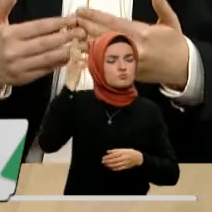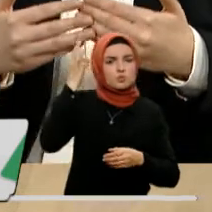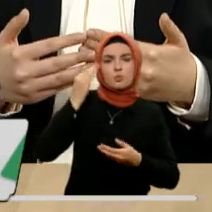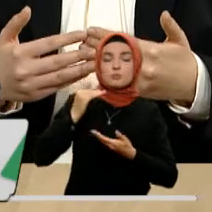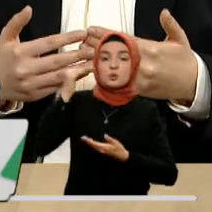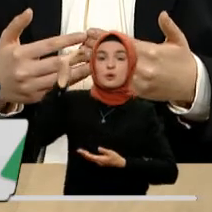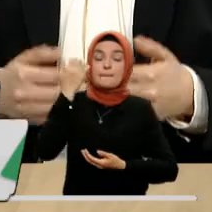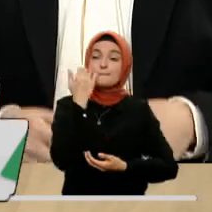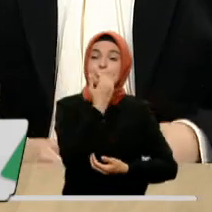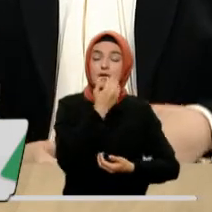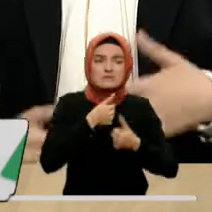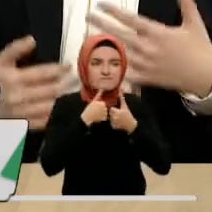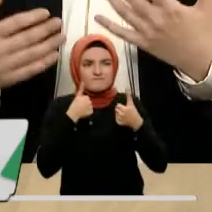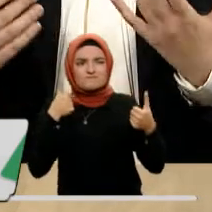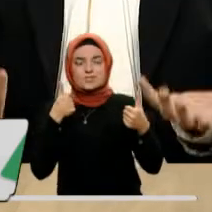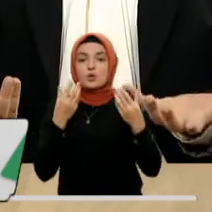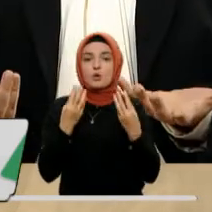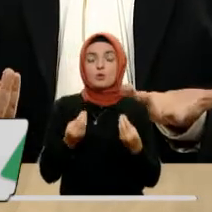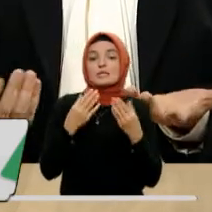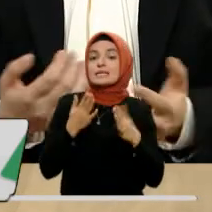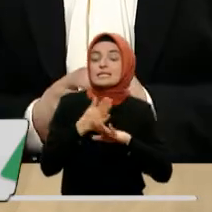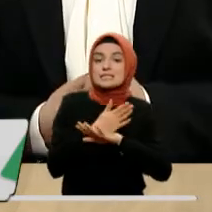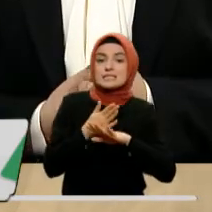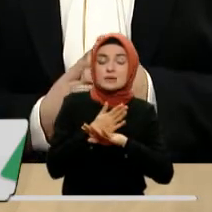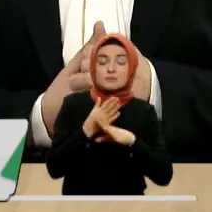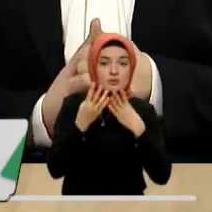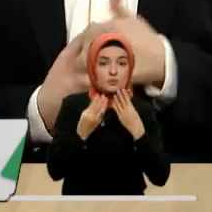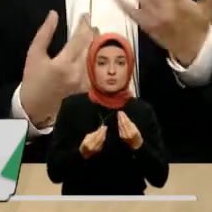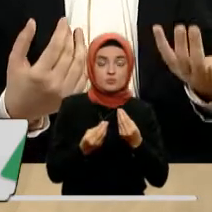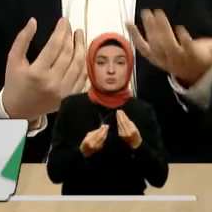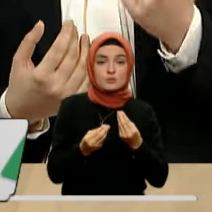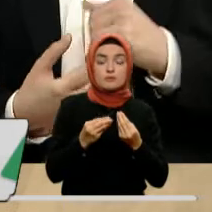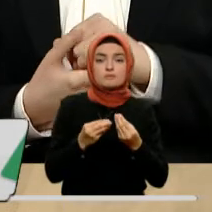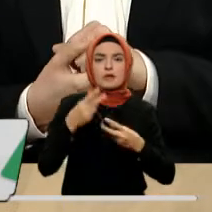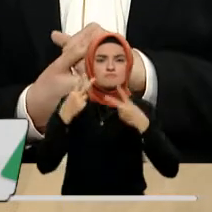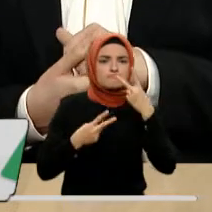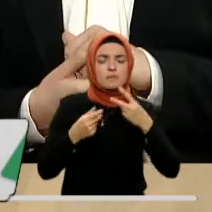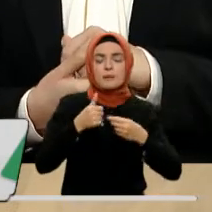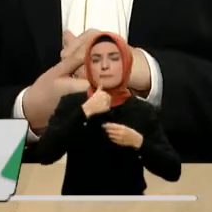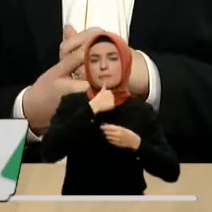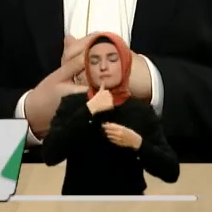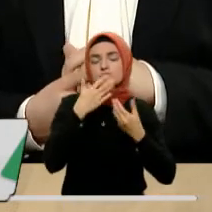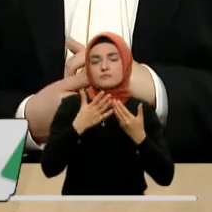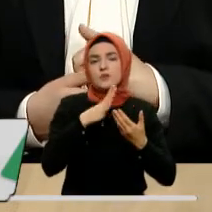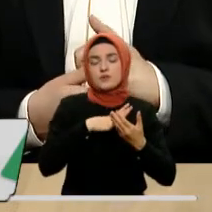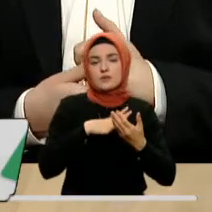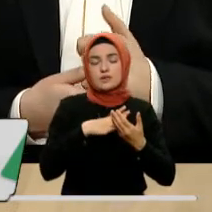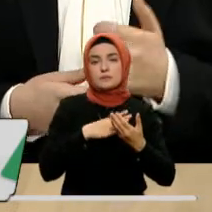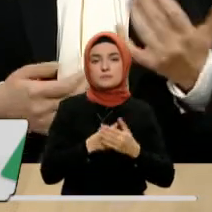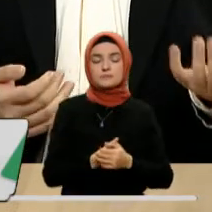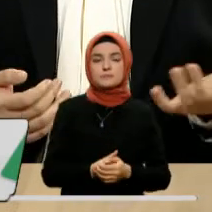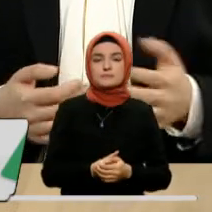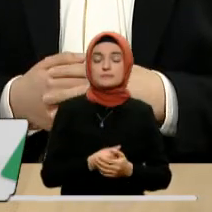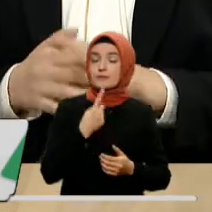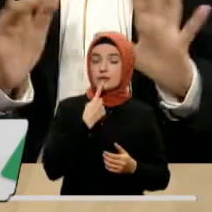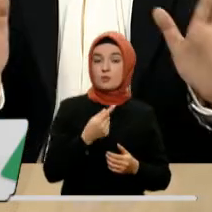peynire karşı uzaklaşıyor. Ya da sebze konusunda mesela işte bazı babalar var, özellikle erkeklerde görüyoruz ya bunu, o yüzden söylüyorum. Yani